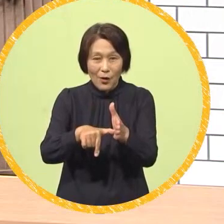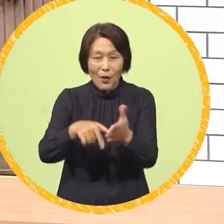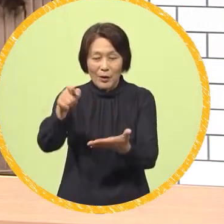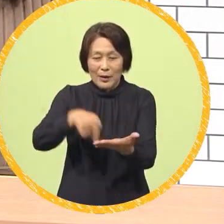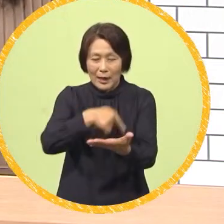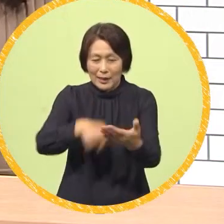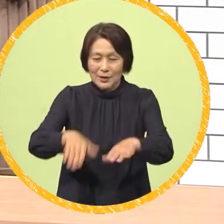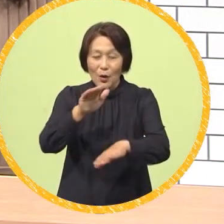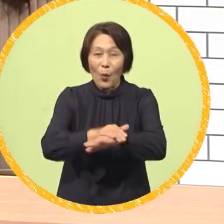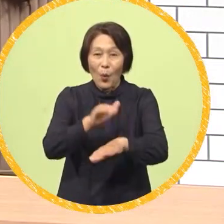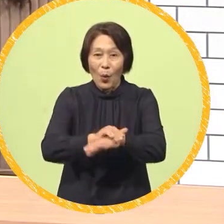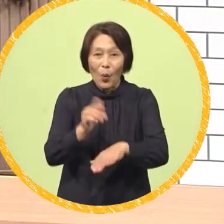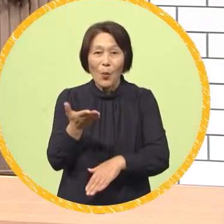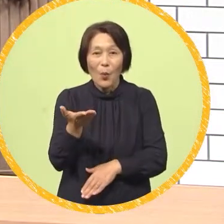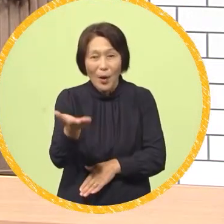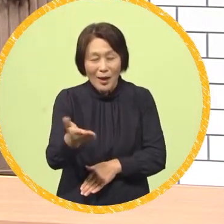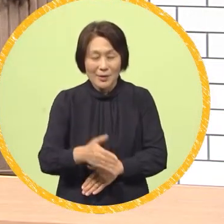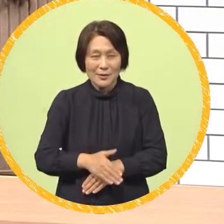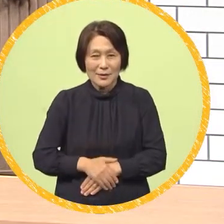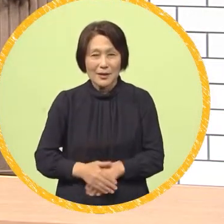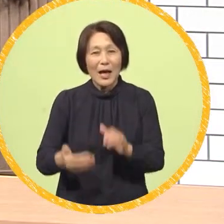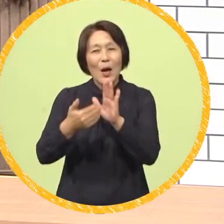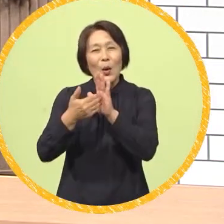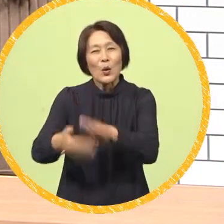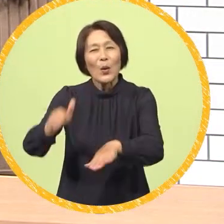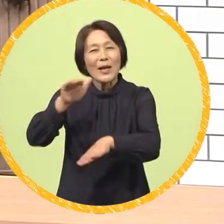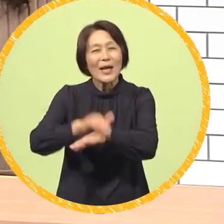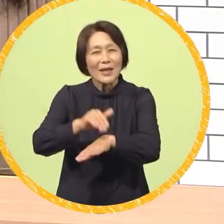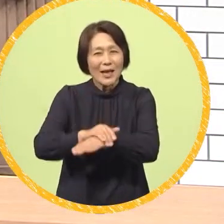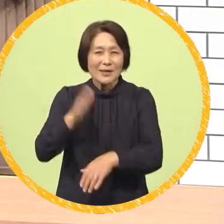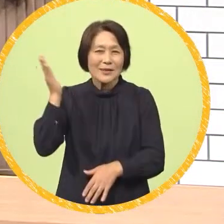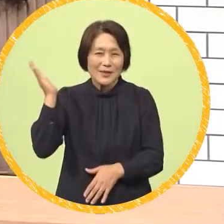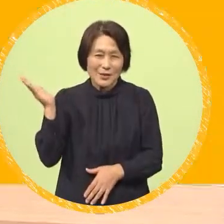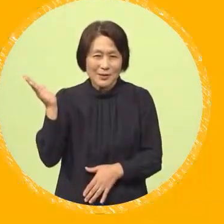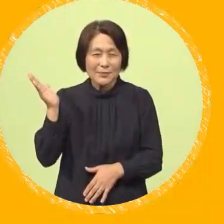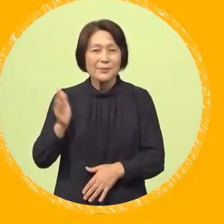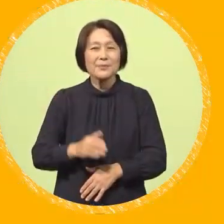するべきでしょうか。では断り方編いってみましょう。